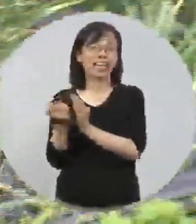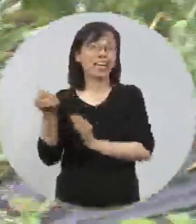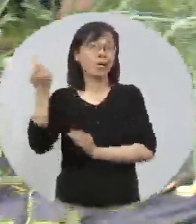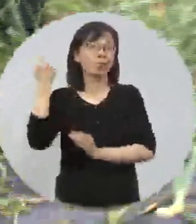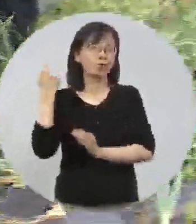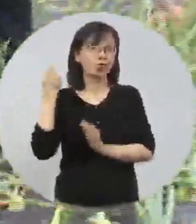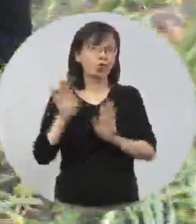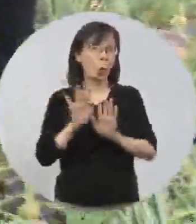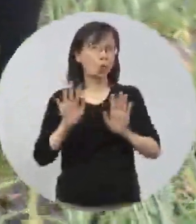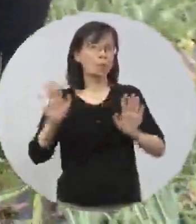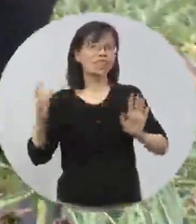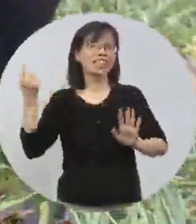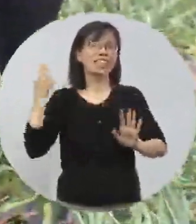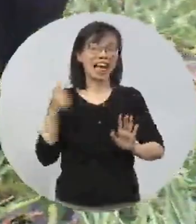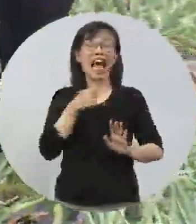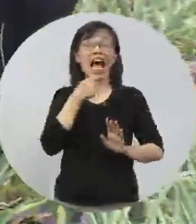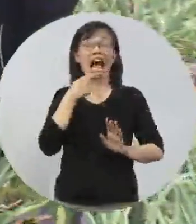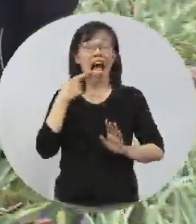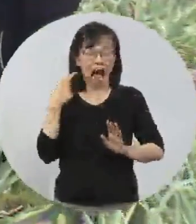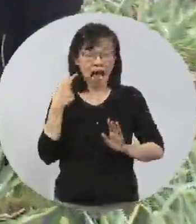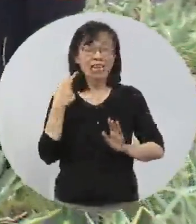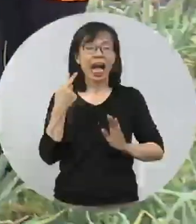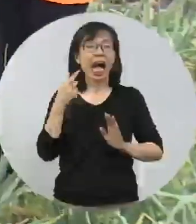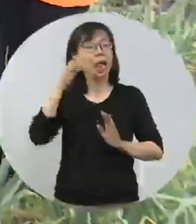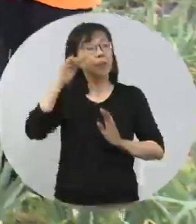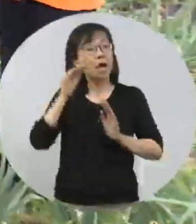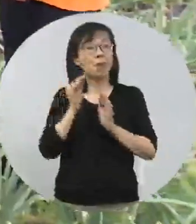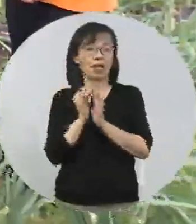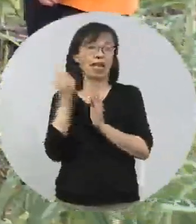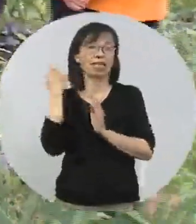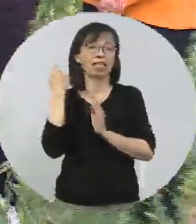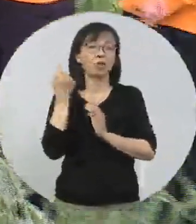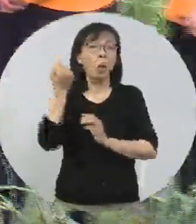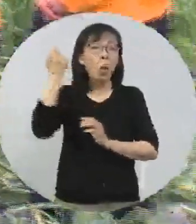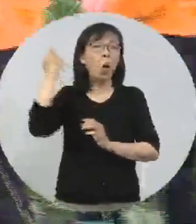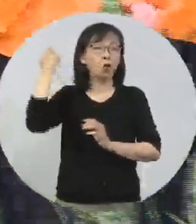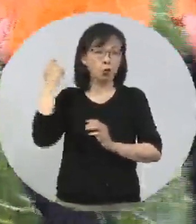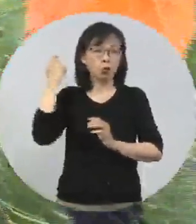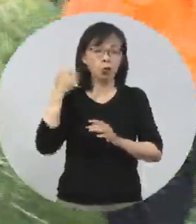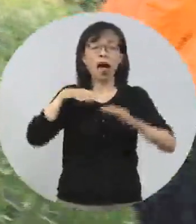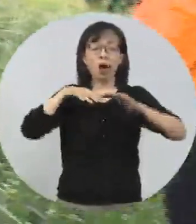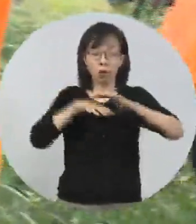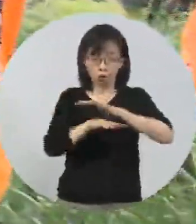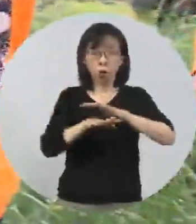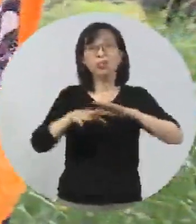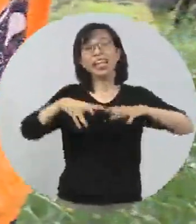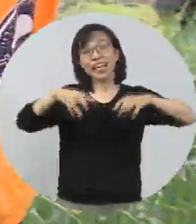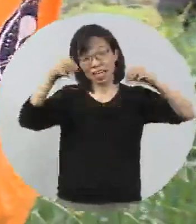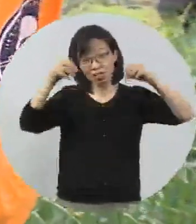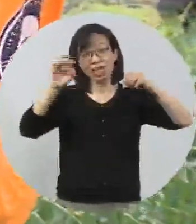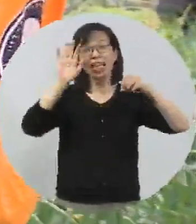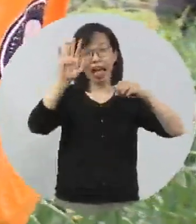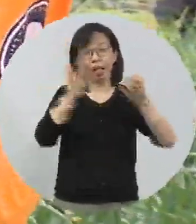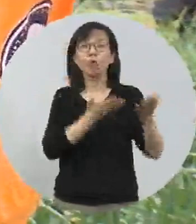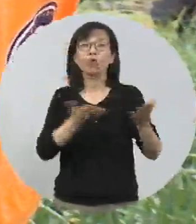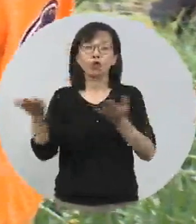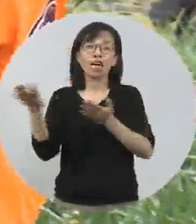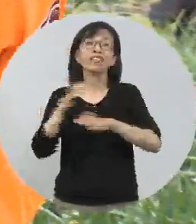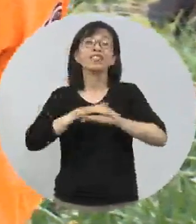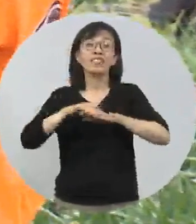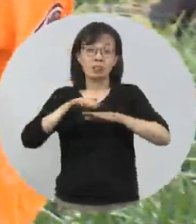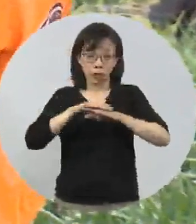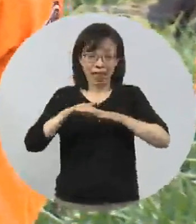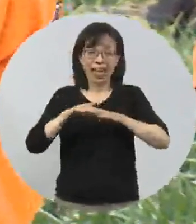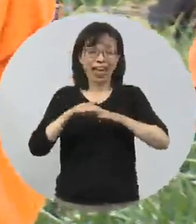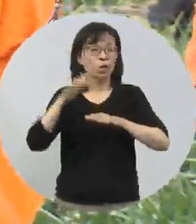ってピンと立ってるのが赤玉ねぎ、その奥にある畑には、保存を効かす乾燥させてから出荷する玉ねぎ